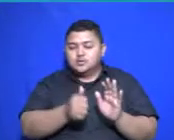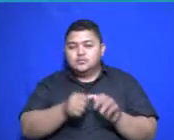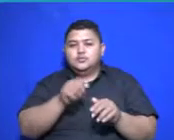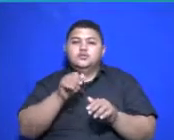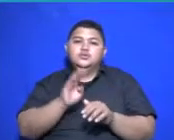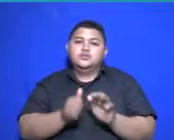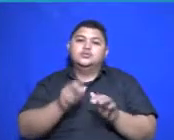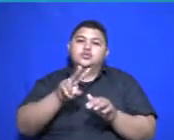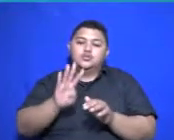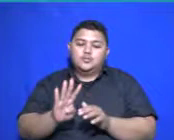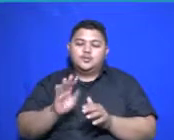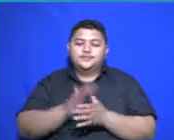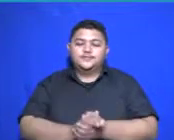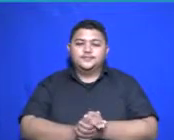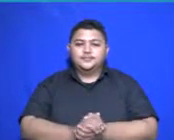106.624 karya.